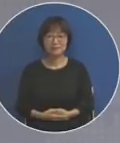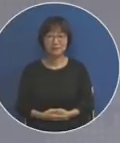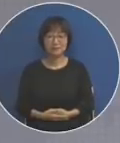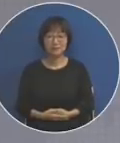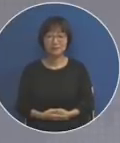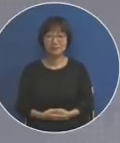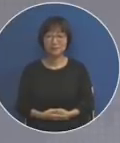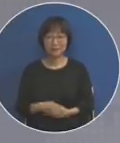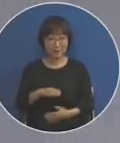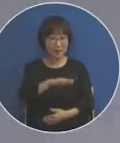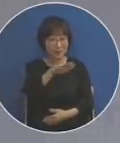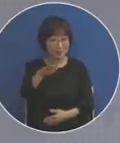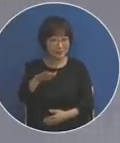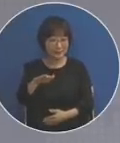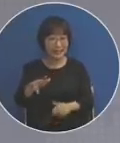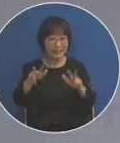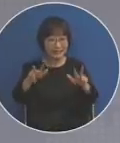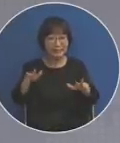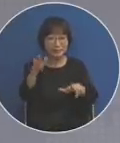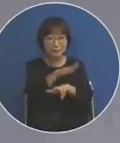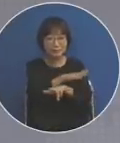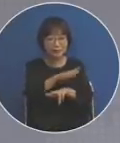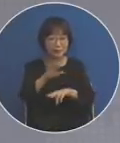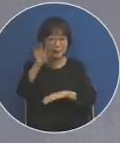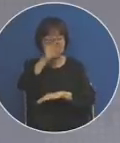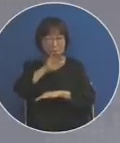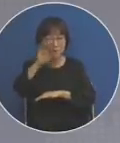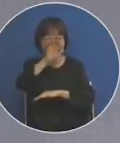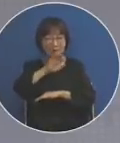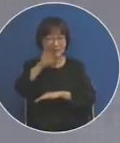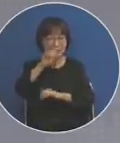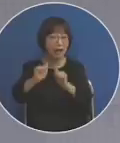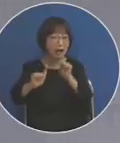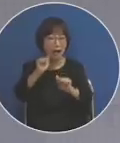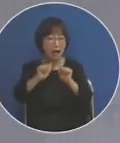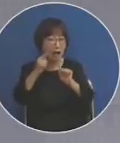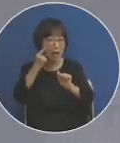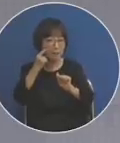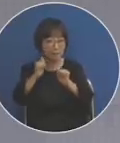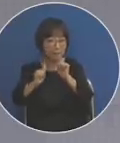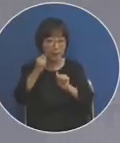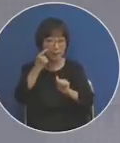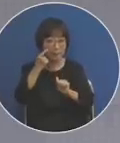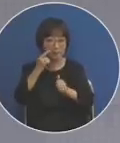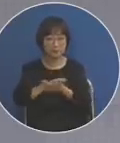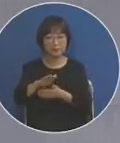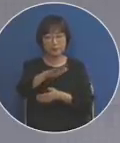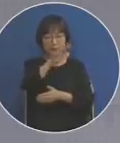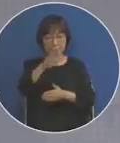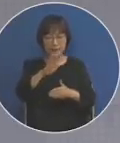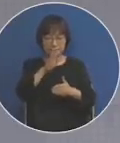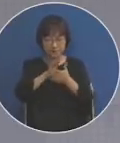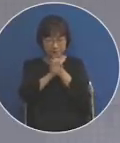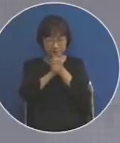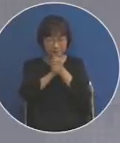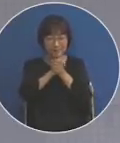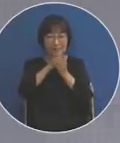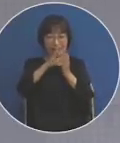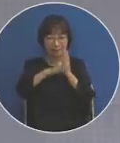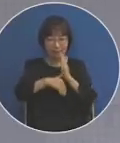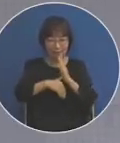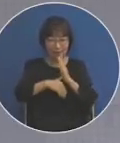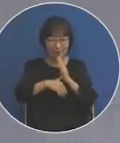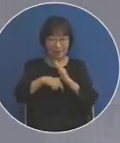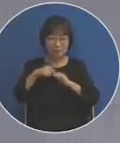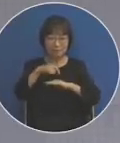시험 한번 연습해 보세요. And so starting now, practice this. 실제 여러분 기도할 때 나오는 게 그 진실이거든요. When you pray in your realistic day,